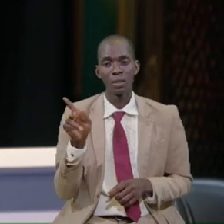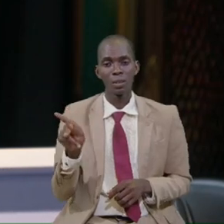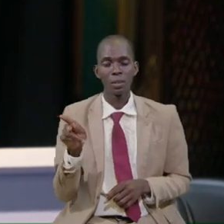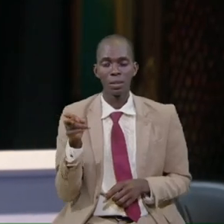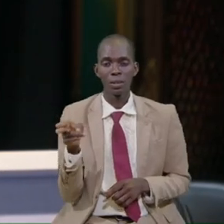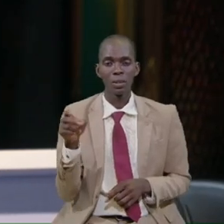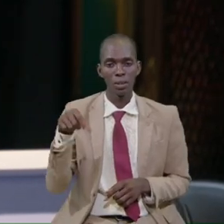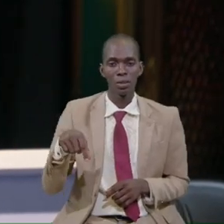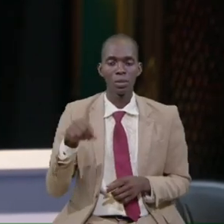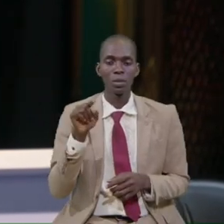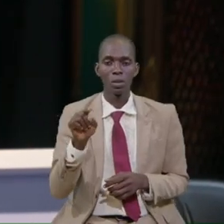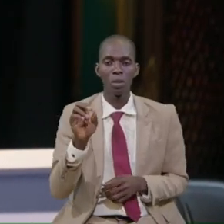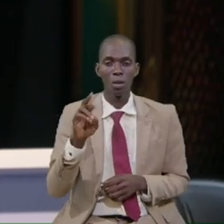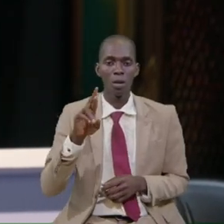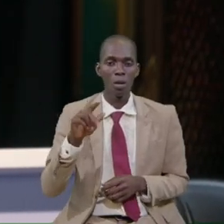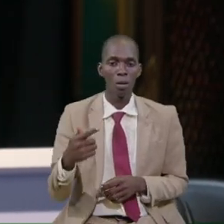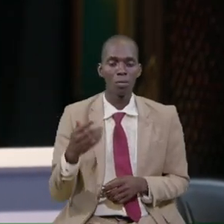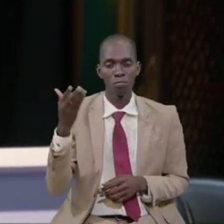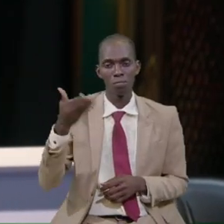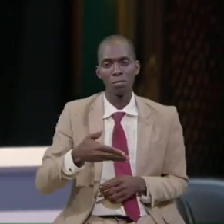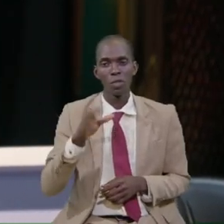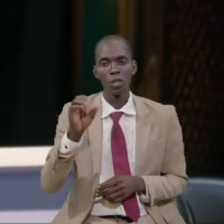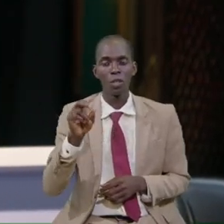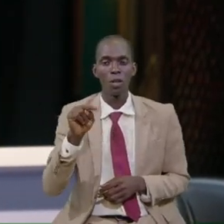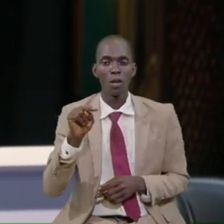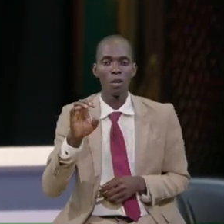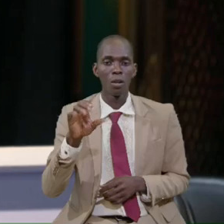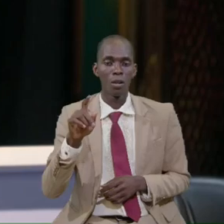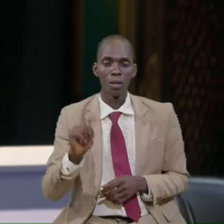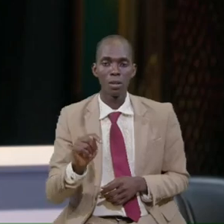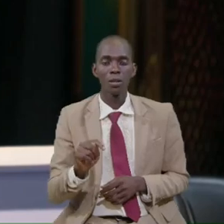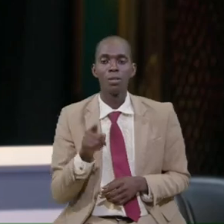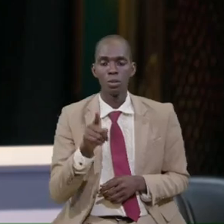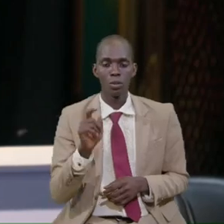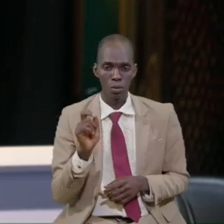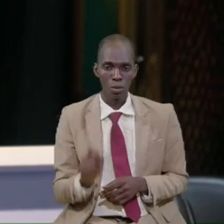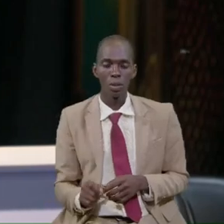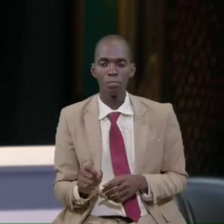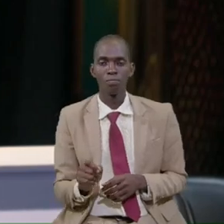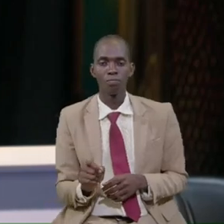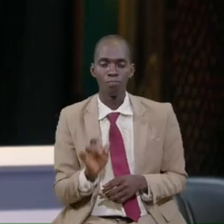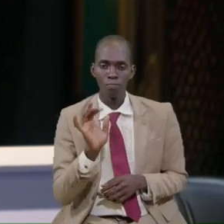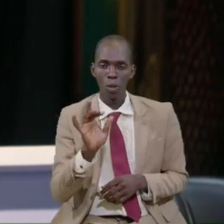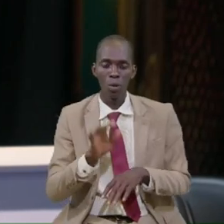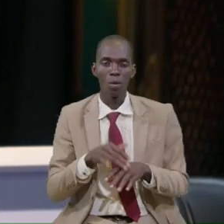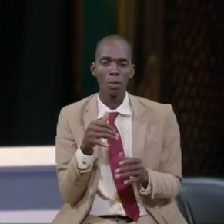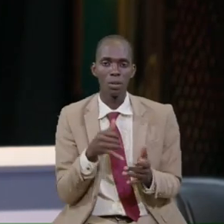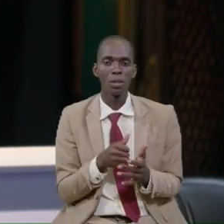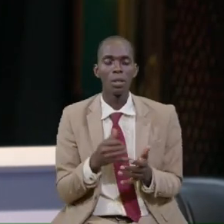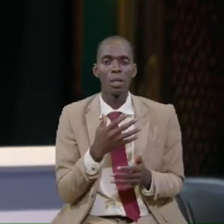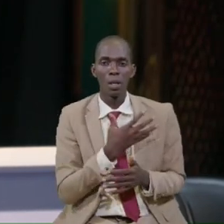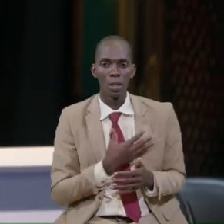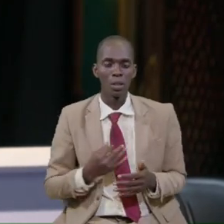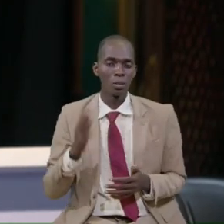gckhq.org/connect. Cliquez sur ce lien-là et puis un formulaire va s'afficher. Remplissez tout